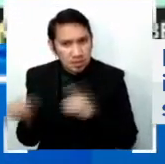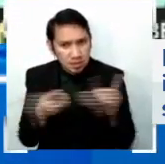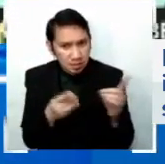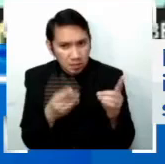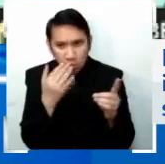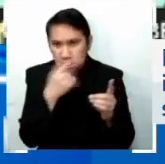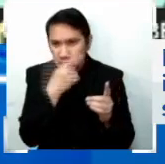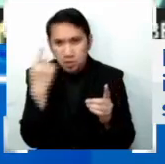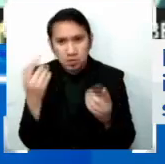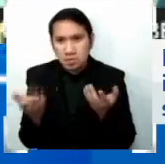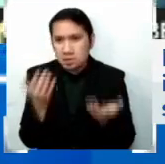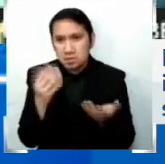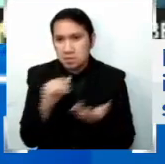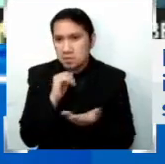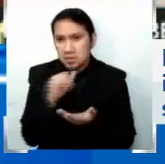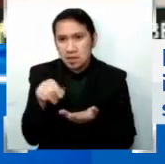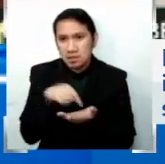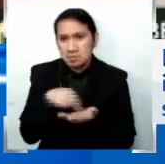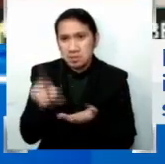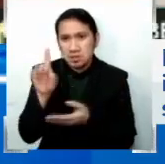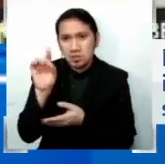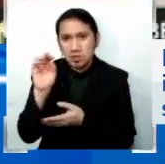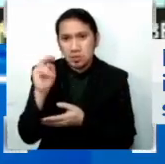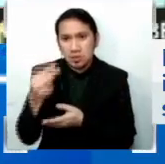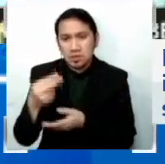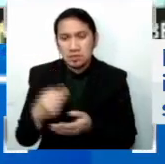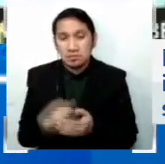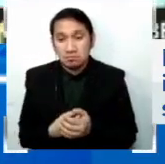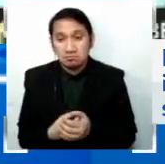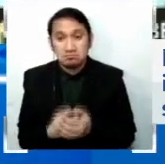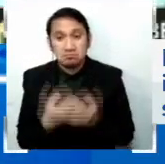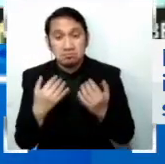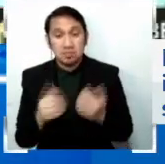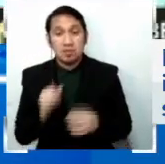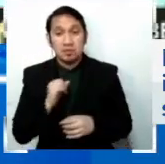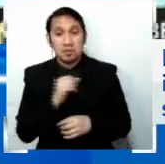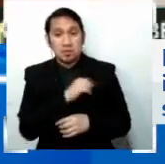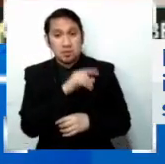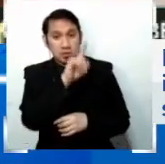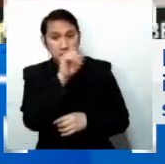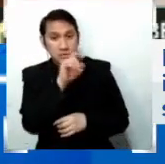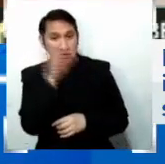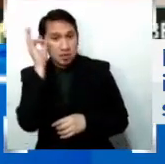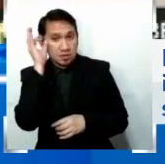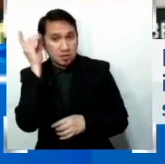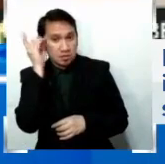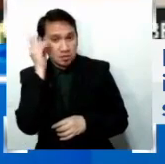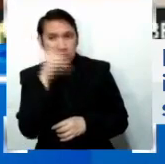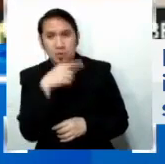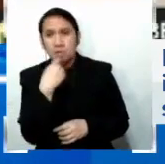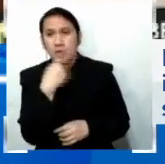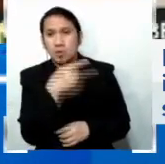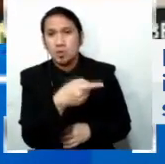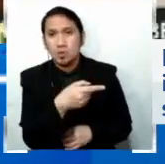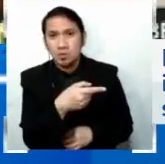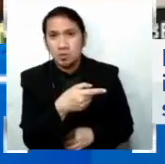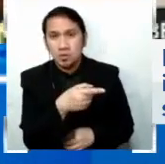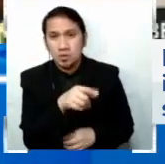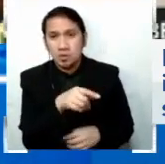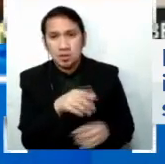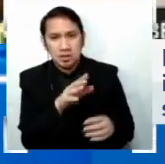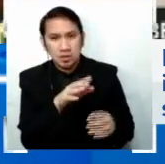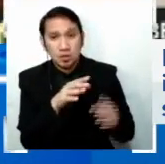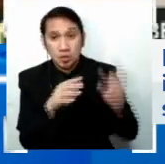bayaran ng DOH. Kwestiyon naman ni Senador Franklin Drilon ang sal-en ni dating PSDBM Chief Christopher Lau